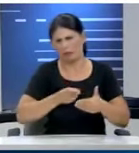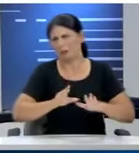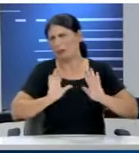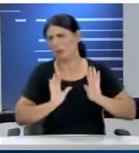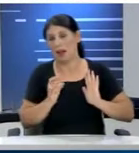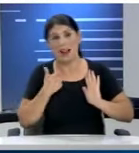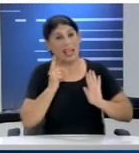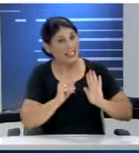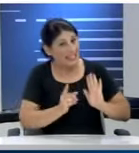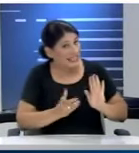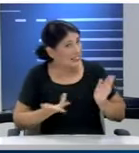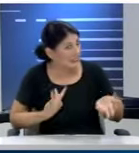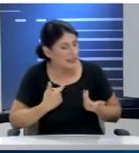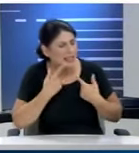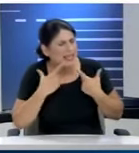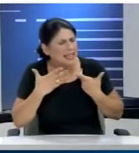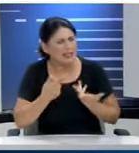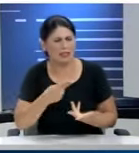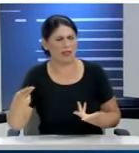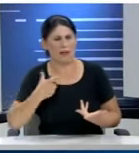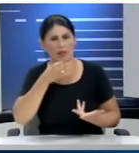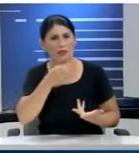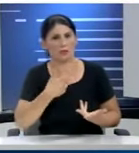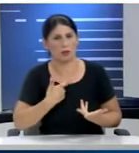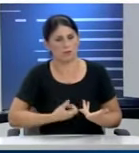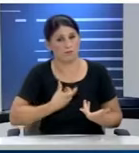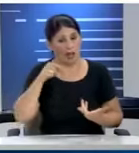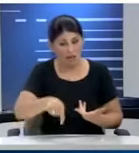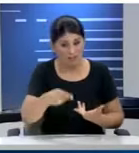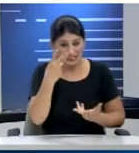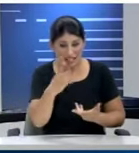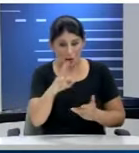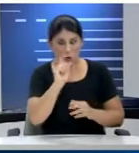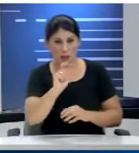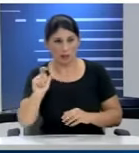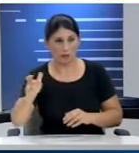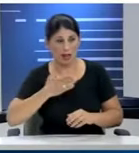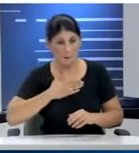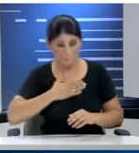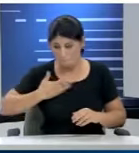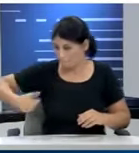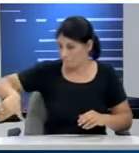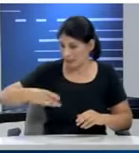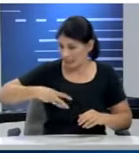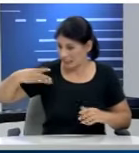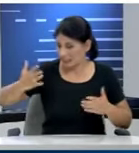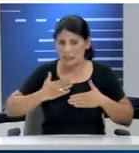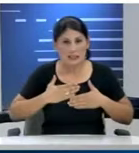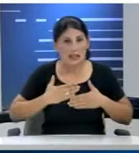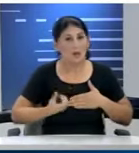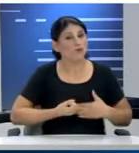θα σας κάνω κριτική λέγοντας το εξής. Εγώ θα προτιμούσα αυτά τα 300 εκατομμύρια, εμείς θα προτιμούσαμε αυτά τα 300